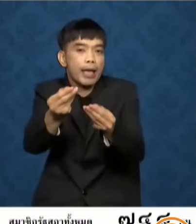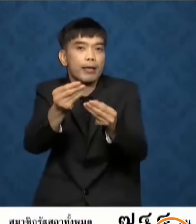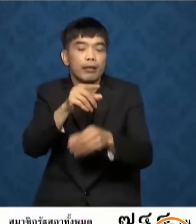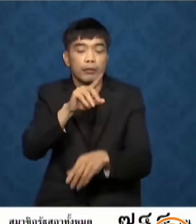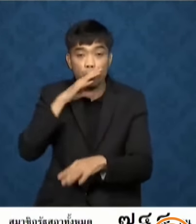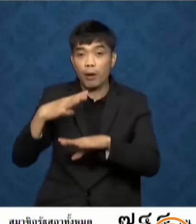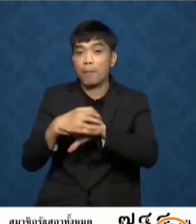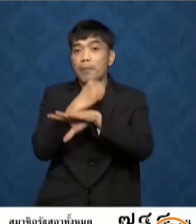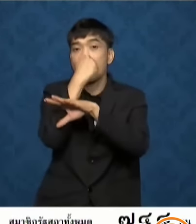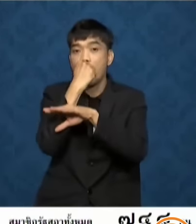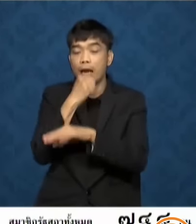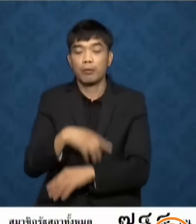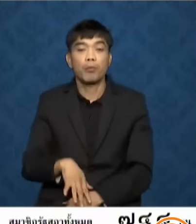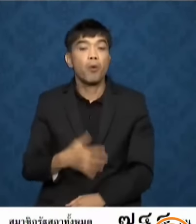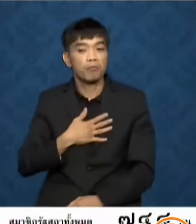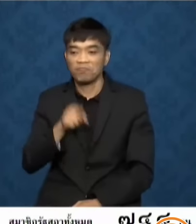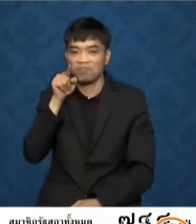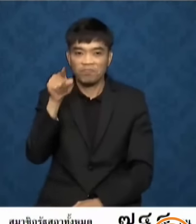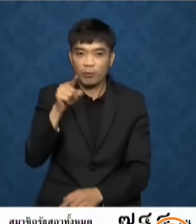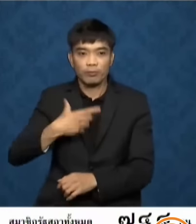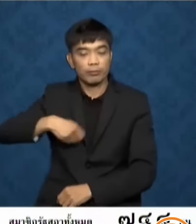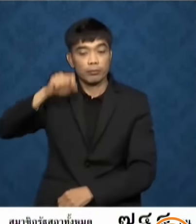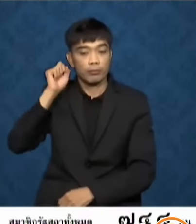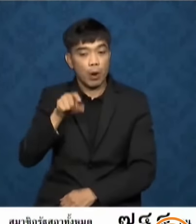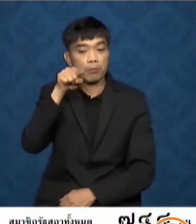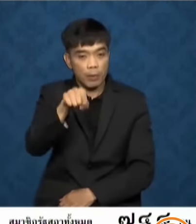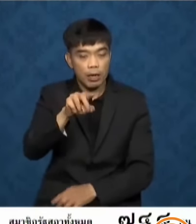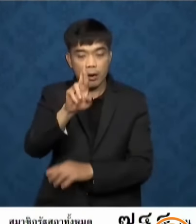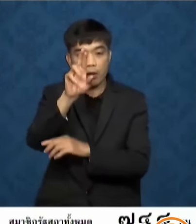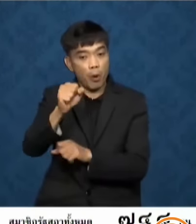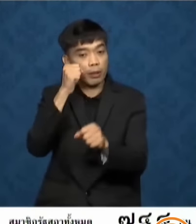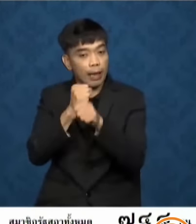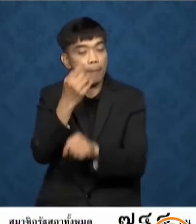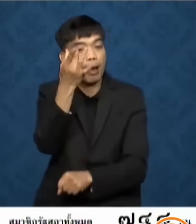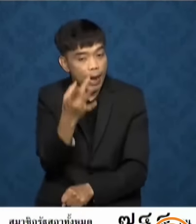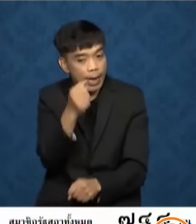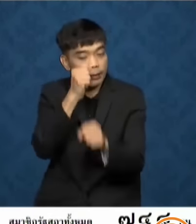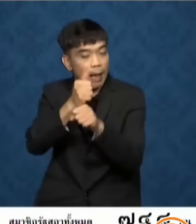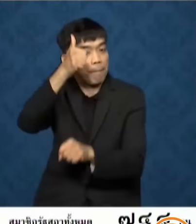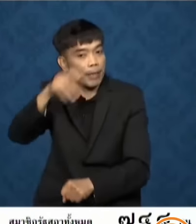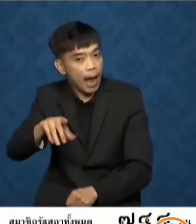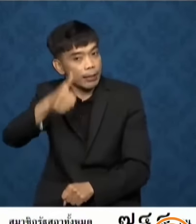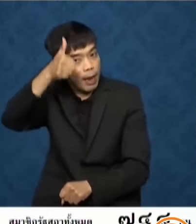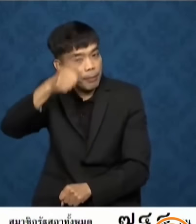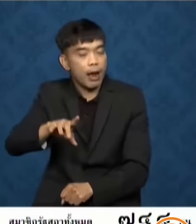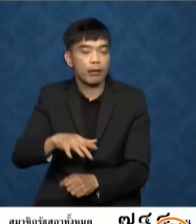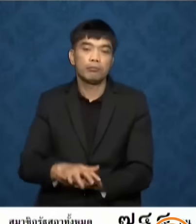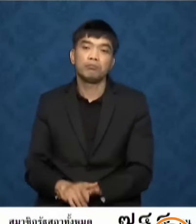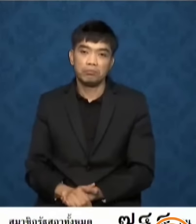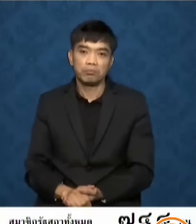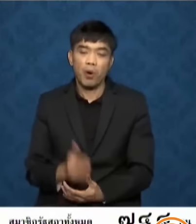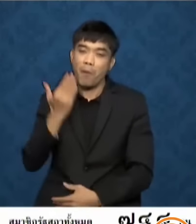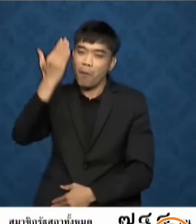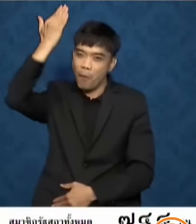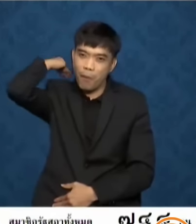บมีอำนาจมารฟทงชี่ขาดวารศภายแ่งงี้ทำอะไรได้ทำอะไรไม่ได้ซึทผ่าน